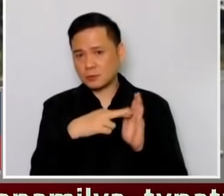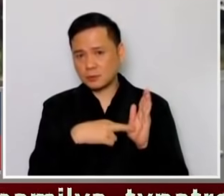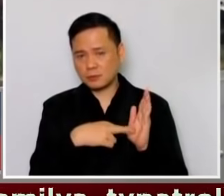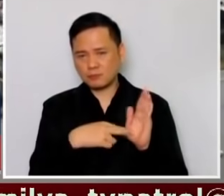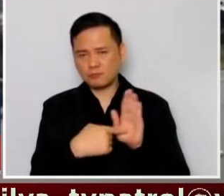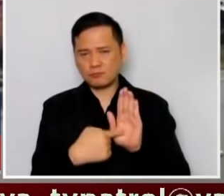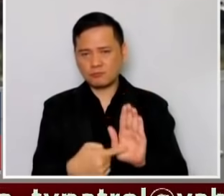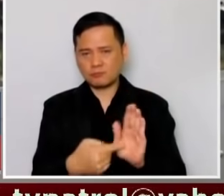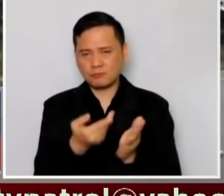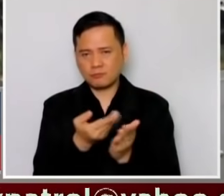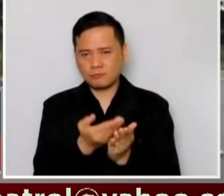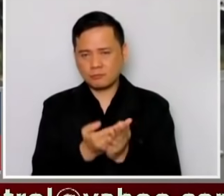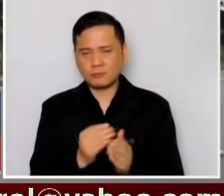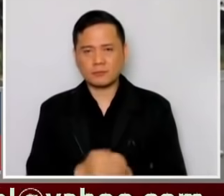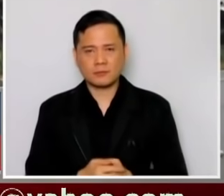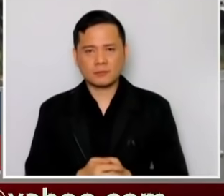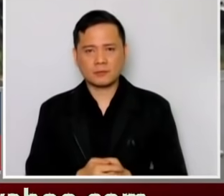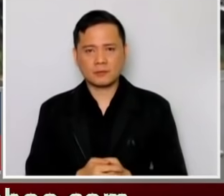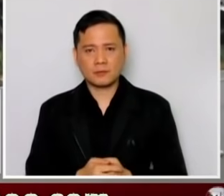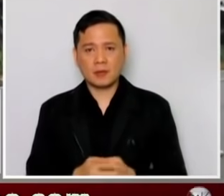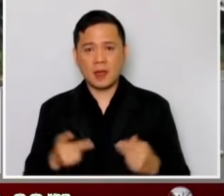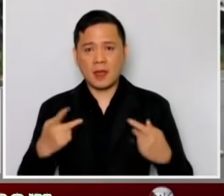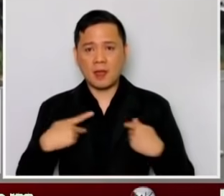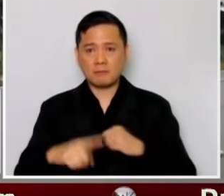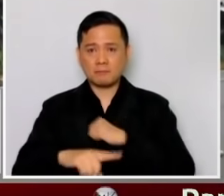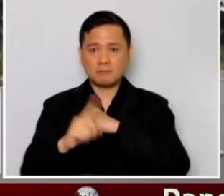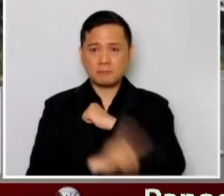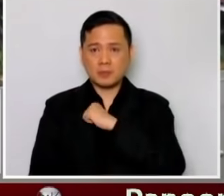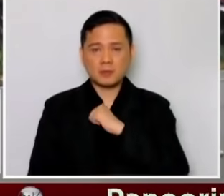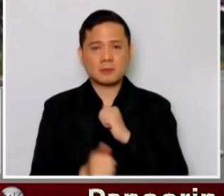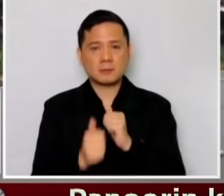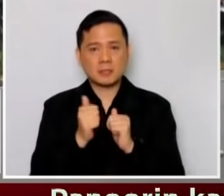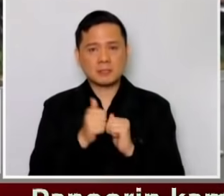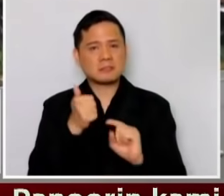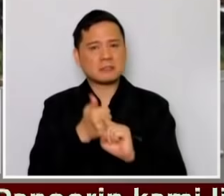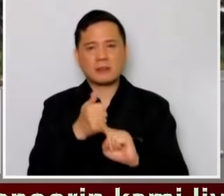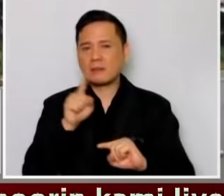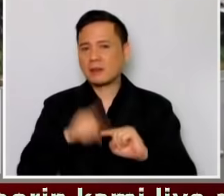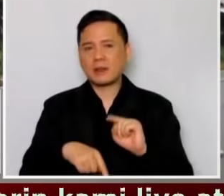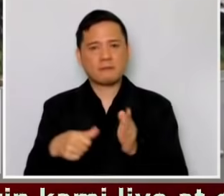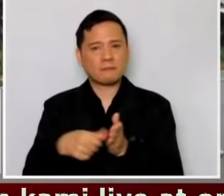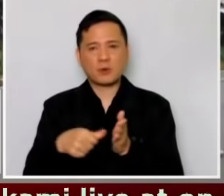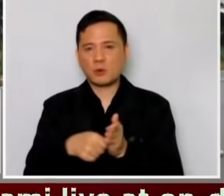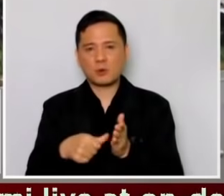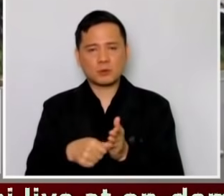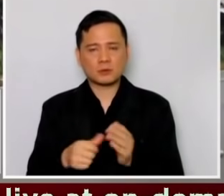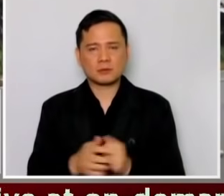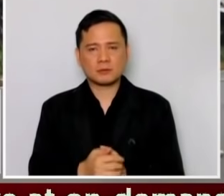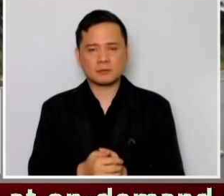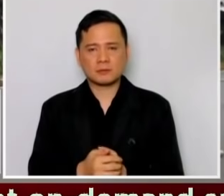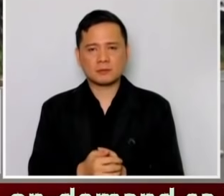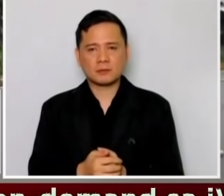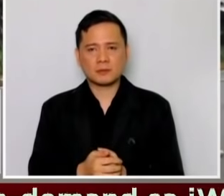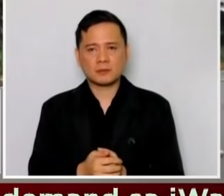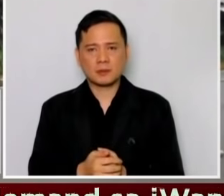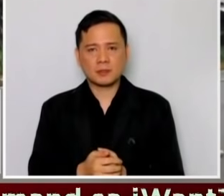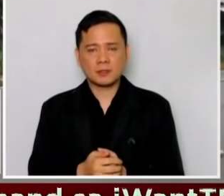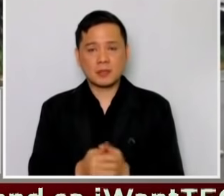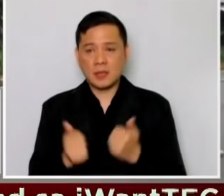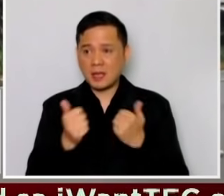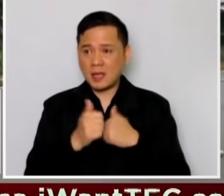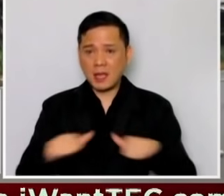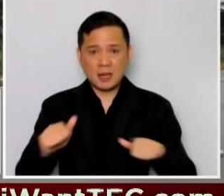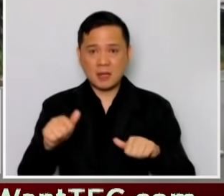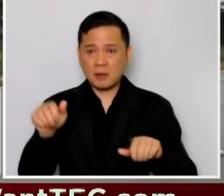may kaakibat na parusang perpetual disqualification na makaboto para sa sinumang public official na lalabag sa tax